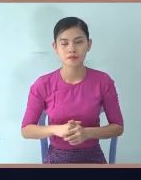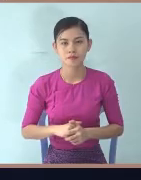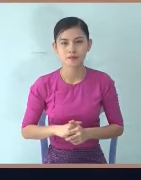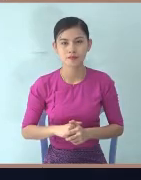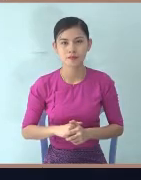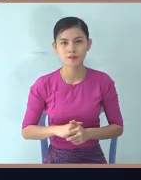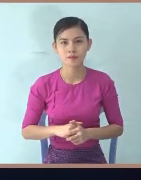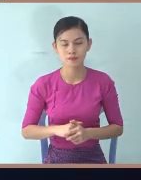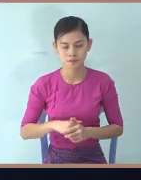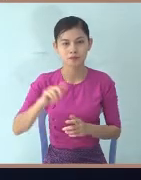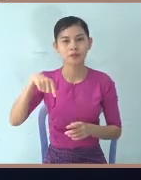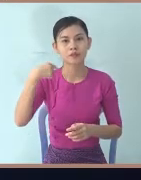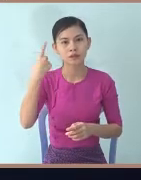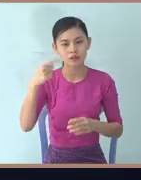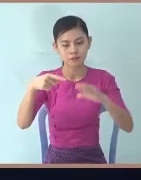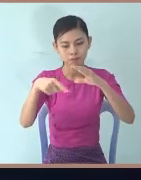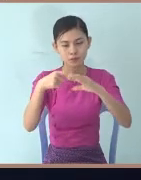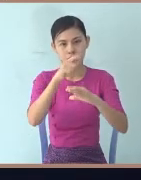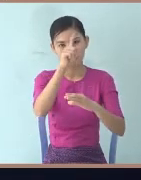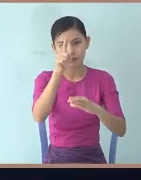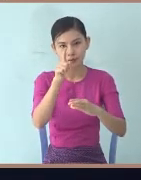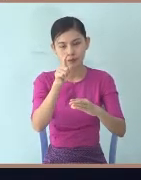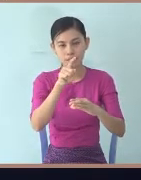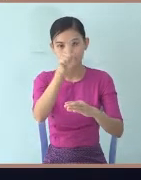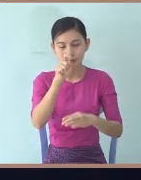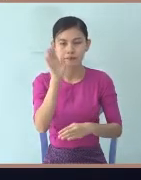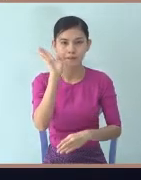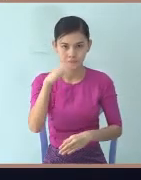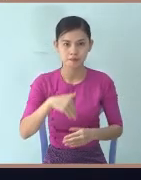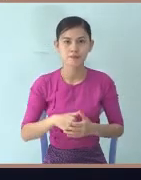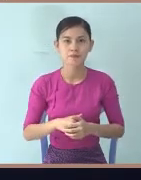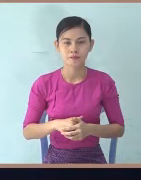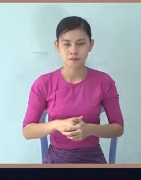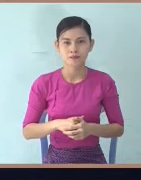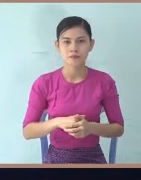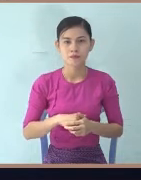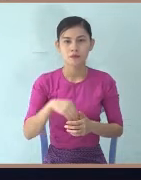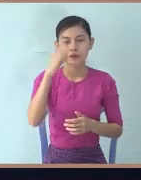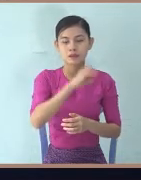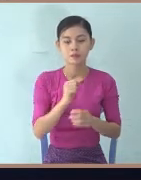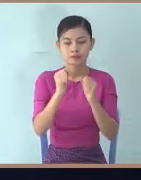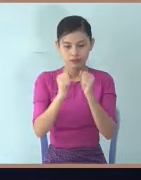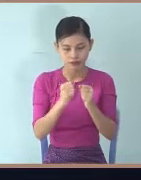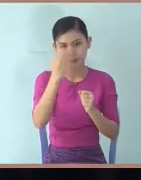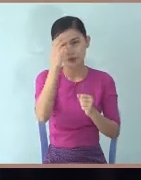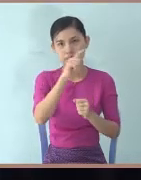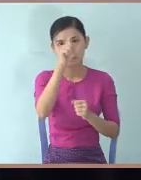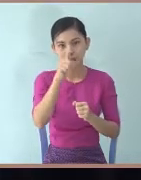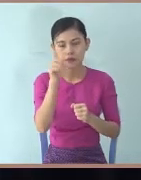တယ်ရှင့်ဟုတ်ကဲ့ဆိုတော့နောက်တစ်ယောက်ပေါ့နော်နောက်ထပ်စာသားကိုဖတ်ပြချင်ပါတယ်ရှင့် ဒီဝိုင်းမော်က